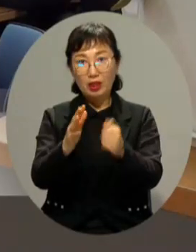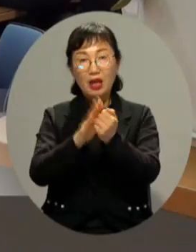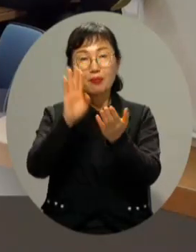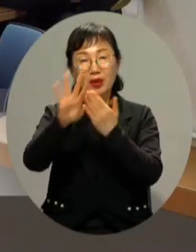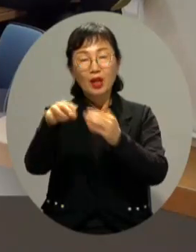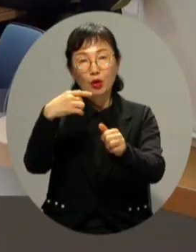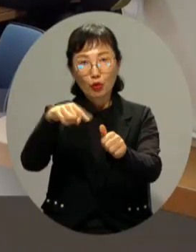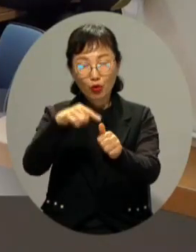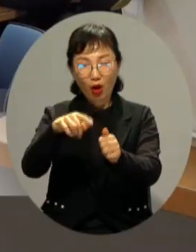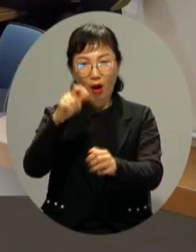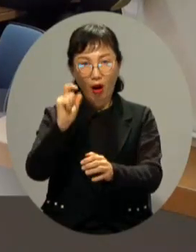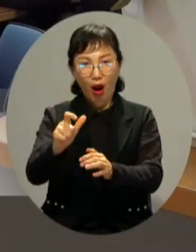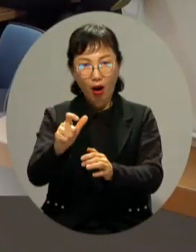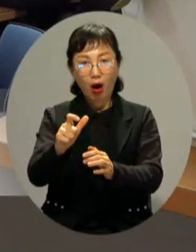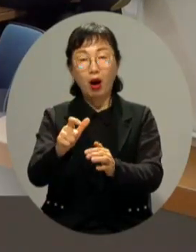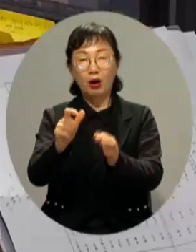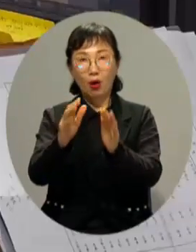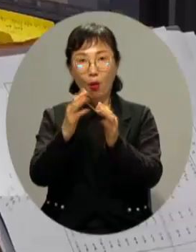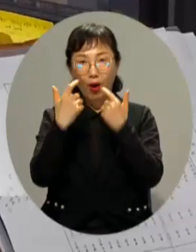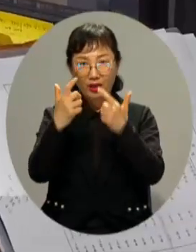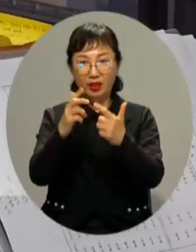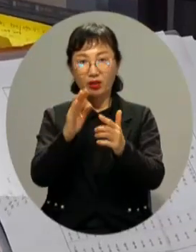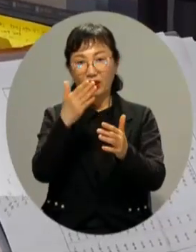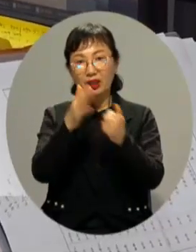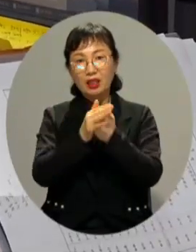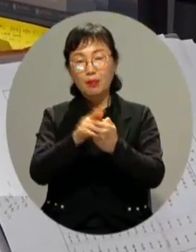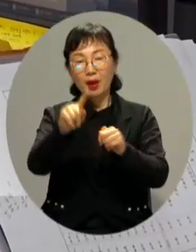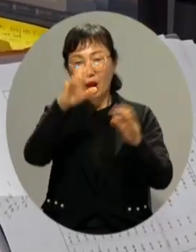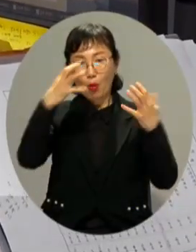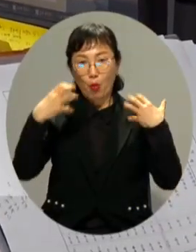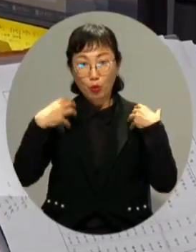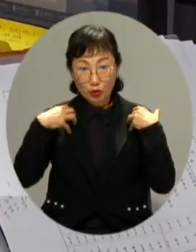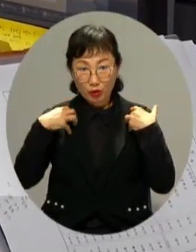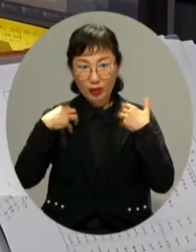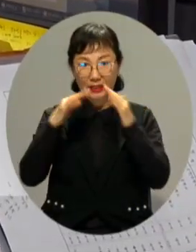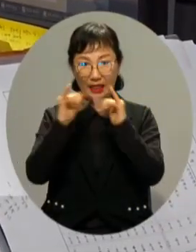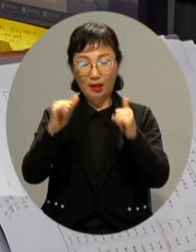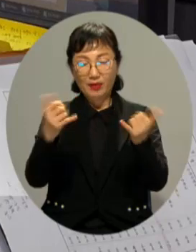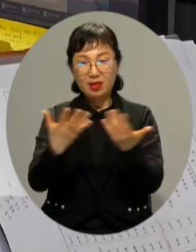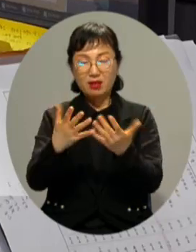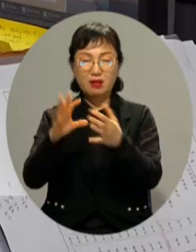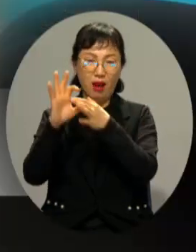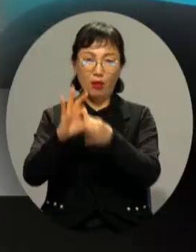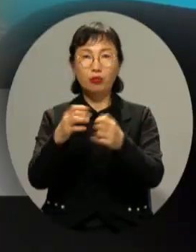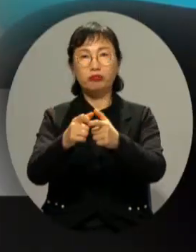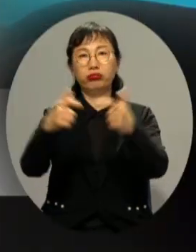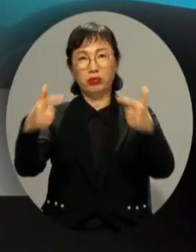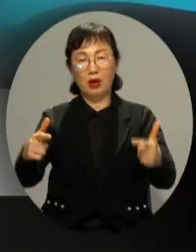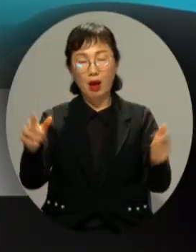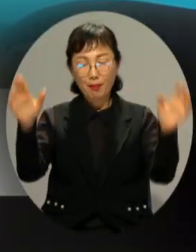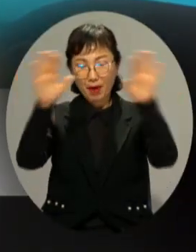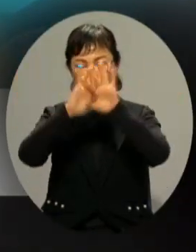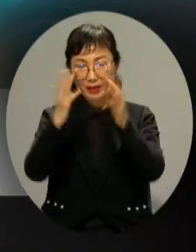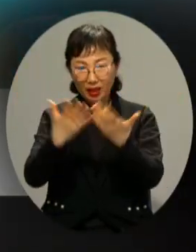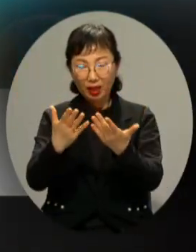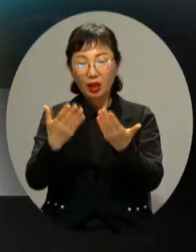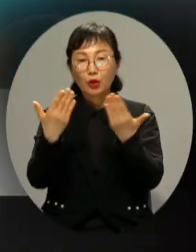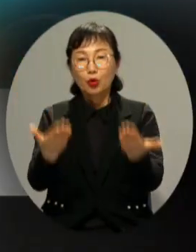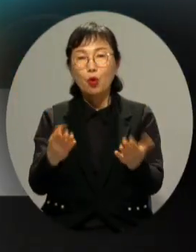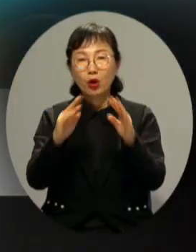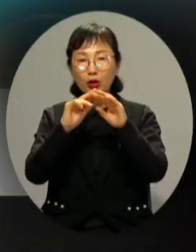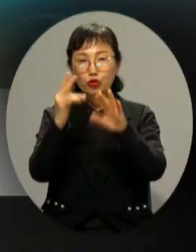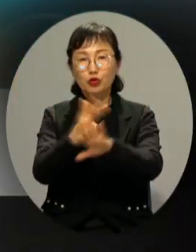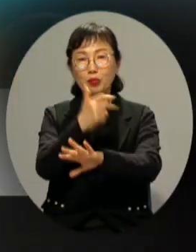미래교육 강화가 본격화되면서 본청 업무량은 오히려 크게 늘었습니다. 평일 야근은 물론 주말과 휴일까지